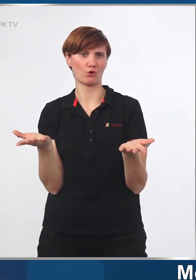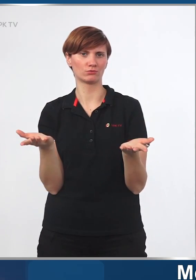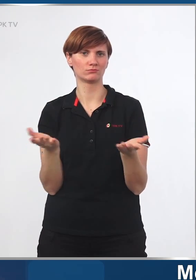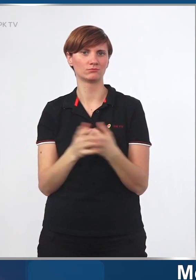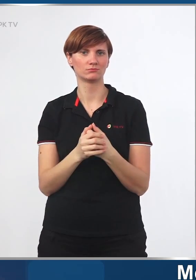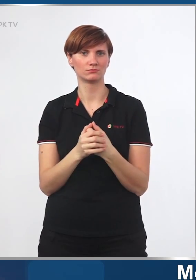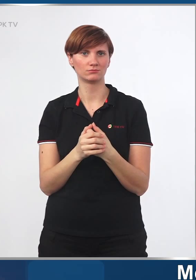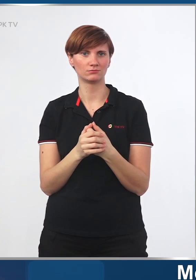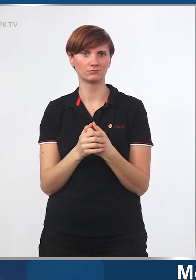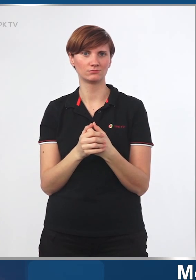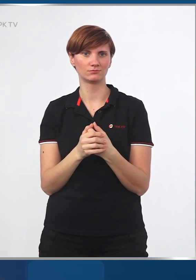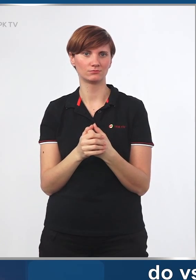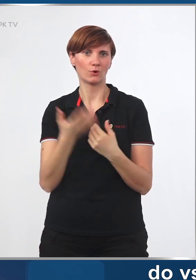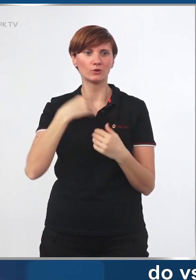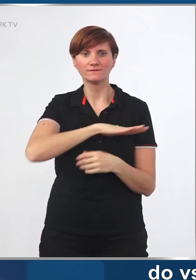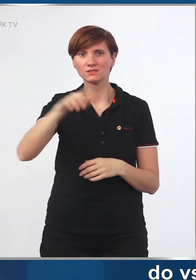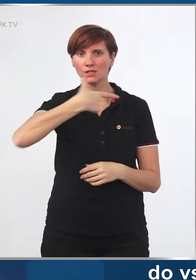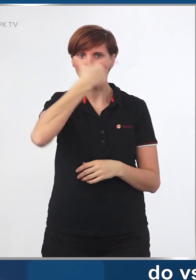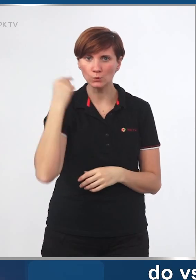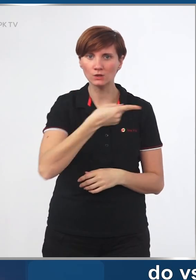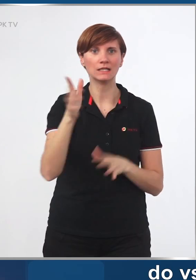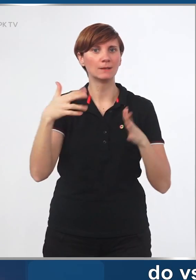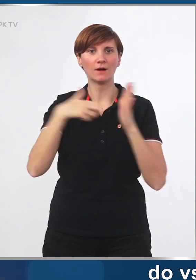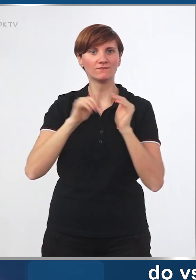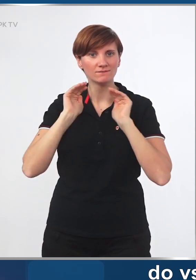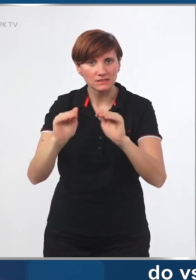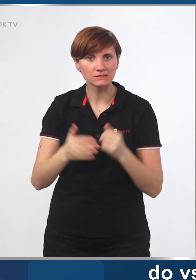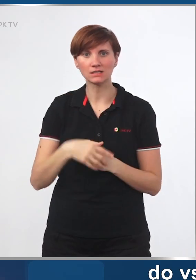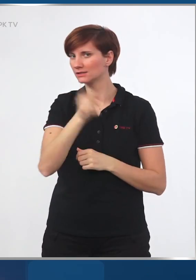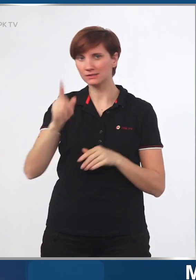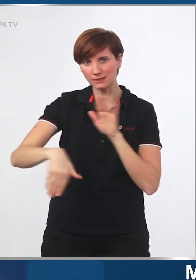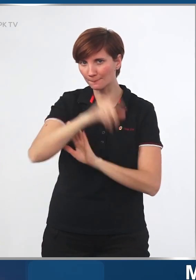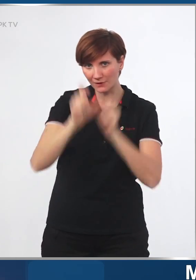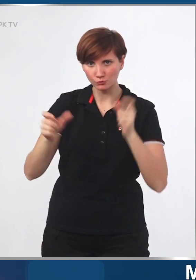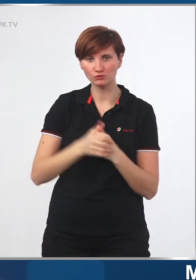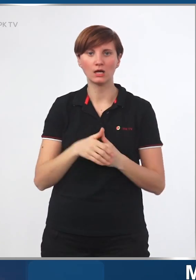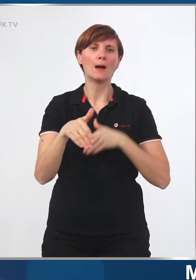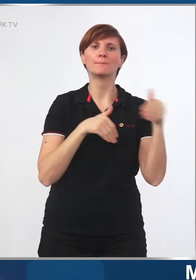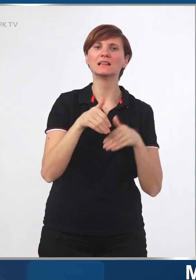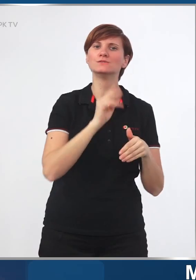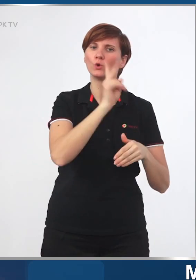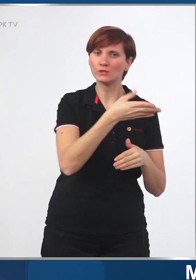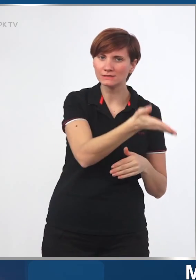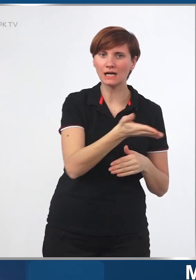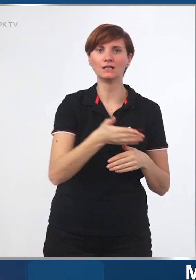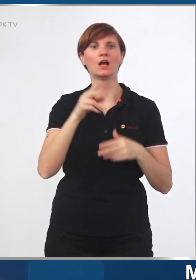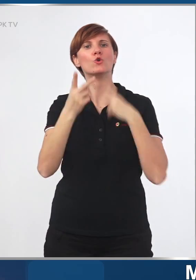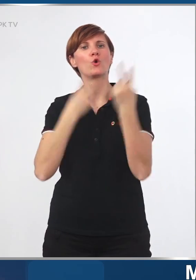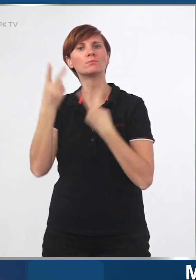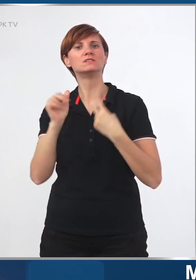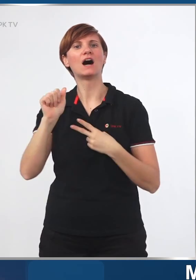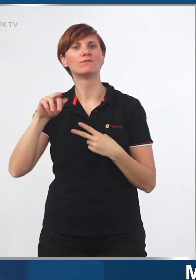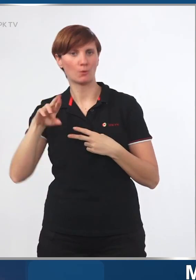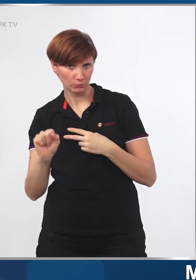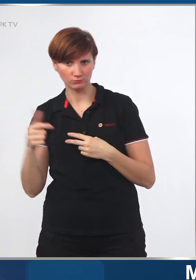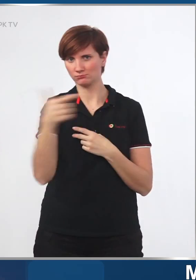dazugehört, dass an Grenzen auch Nein gesagt wird, wenn Menschen ohne Visum und ohne Flüchtlingshintergrund kommen. Hat menzionato il ministro Kenders